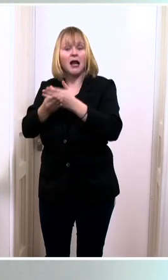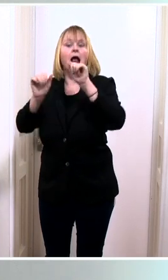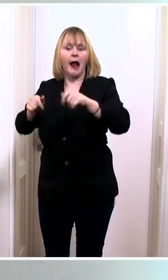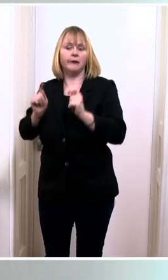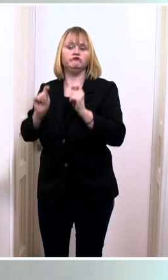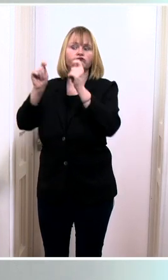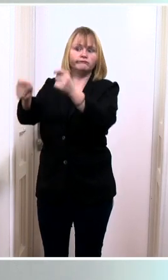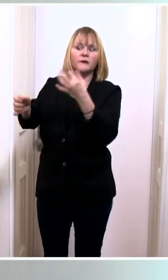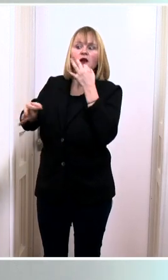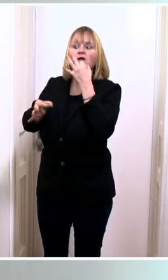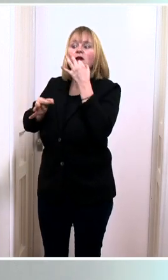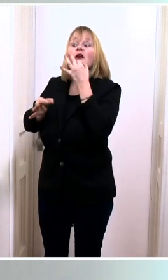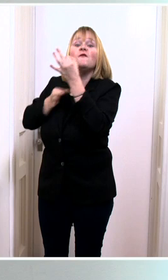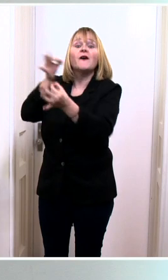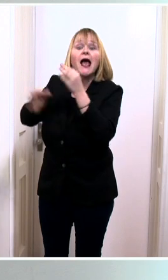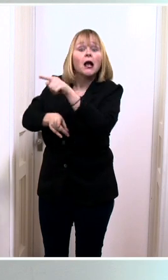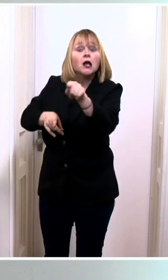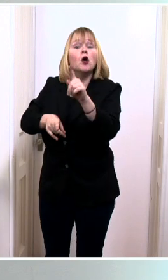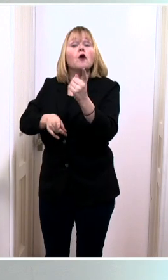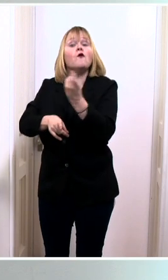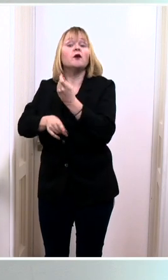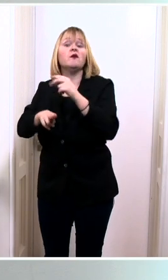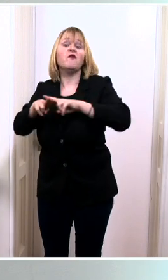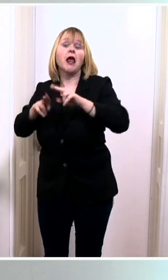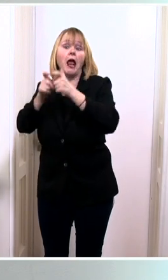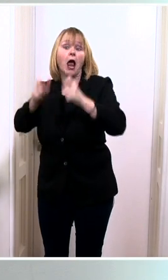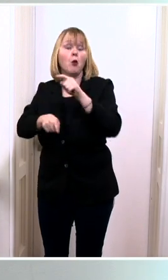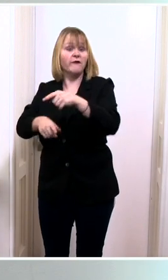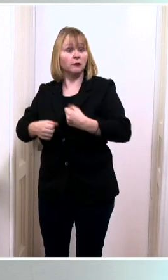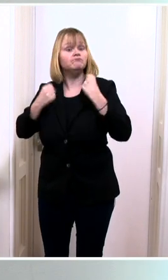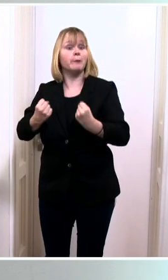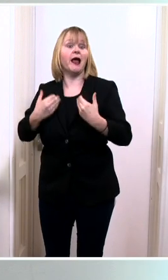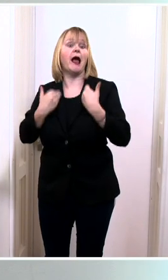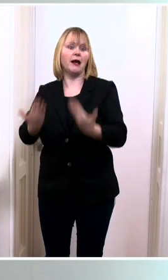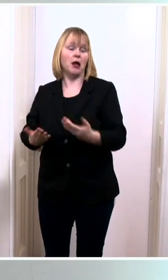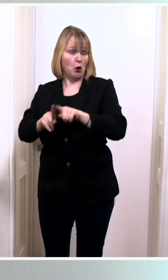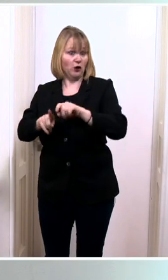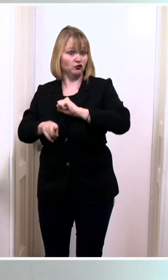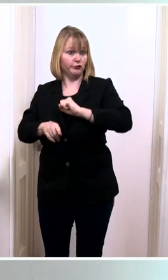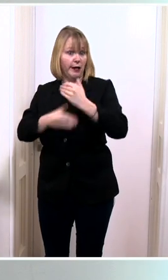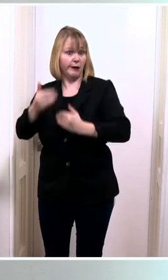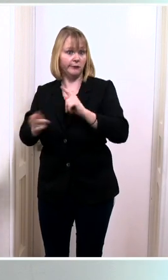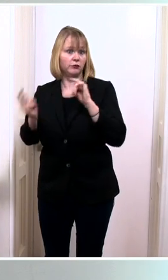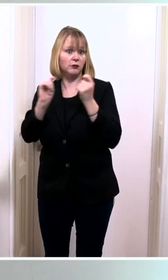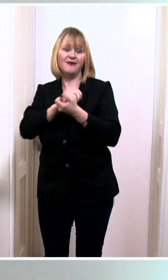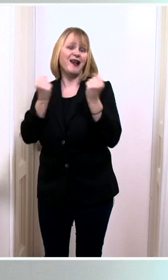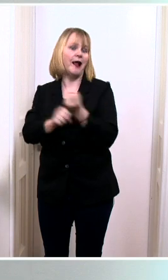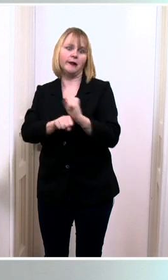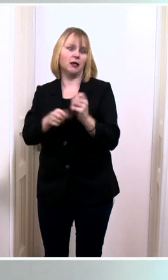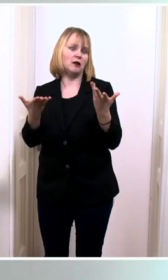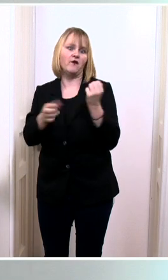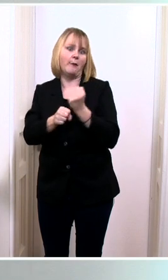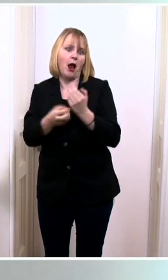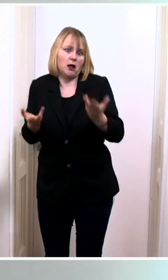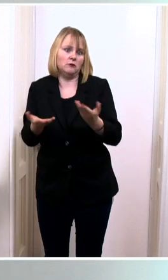eben vernünftig abfragen, ob die Impfwilligkeit da ist. Also sehr viel schneller hätte man gar nicht starten können oder könnte